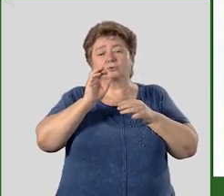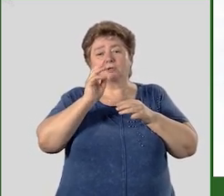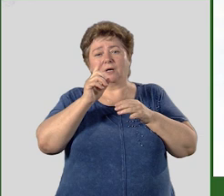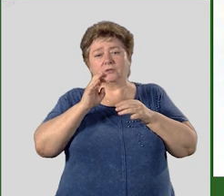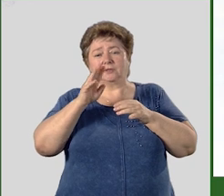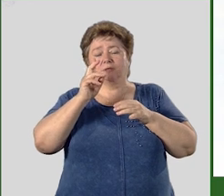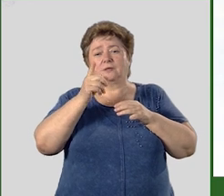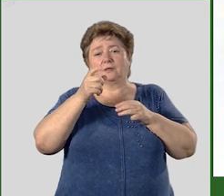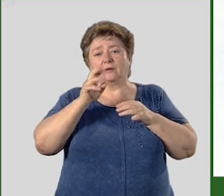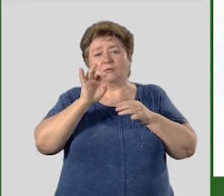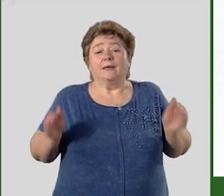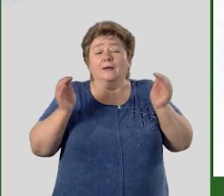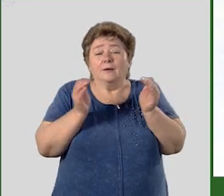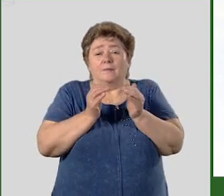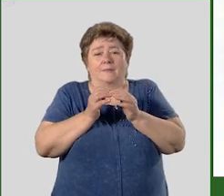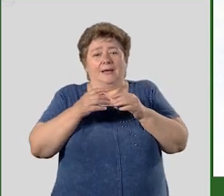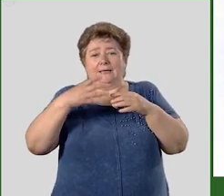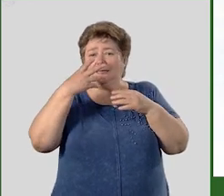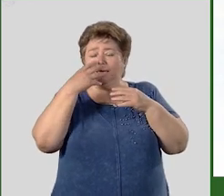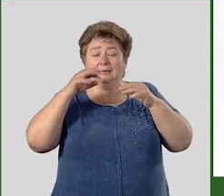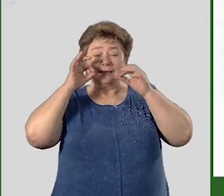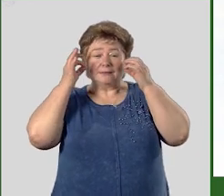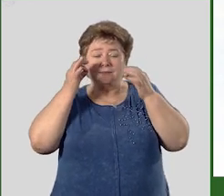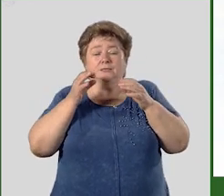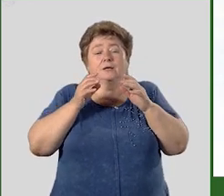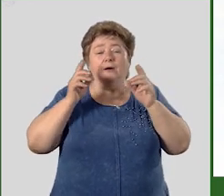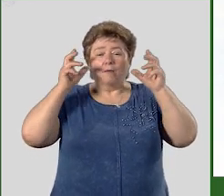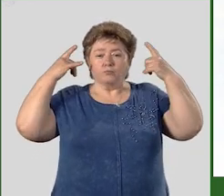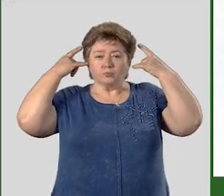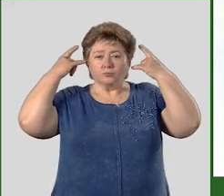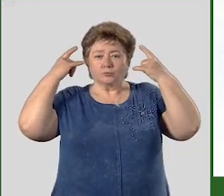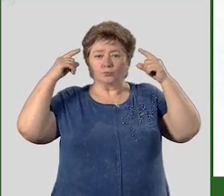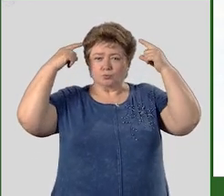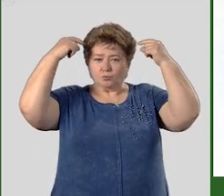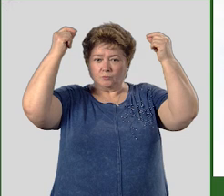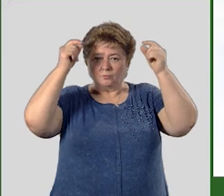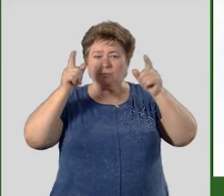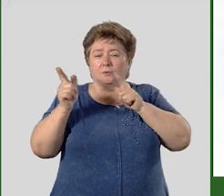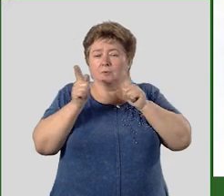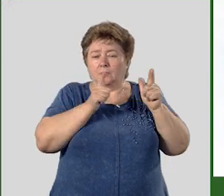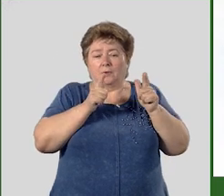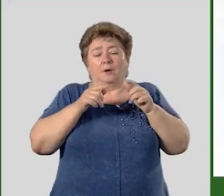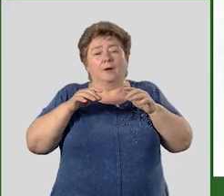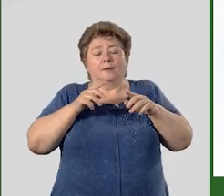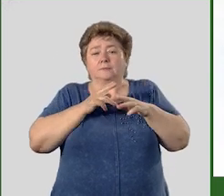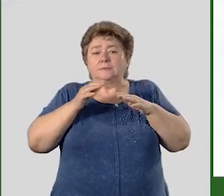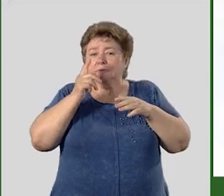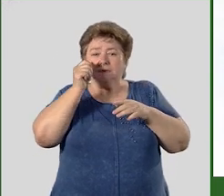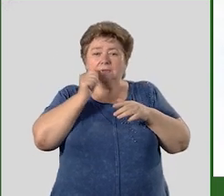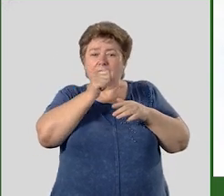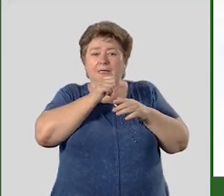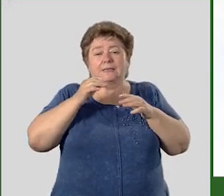гекконы. Маленькие лисички, навострив огромные треугольные уши, бесшумно бегают